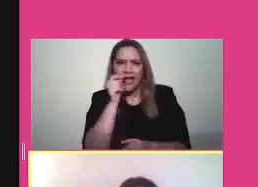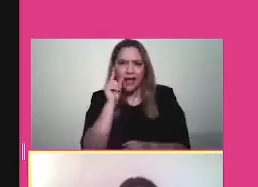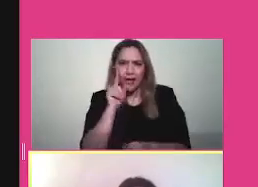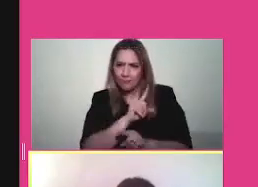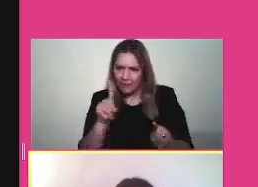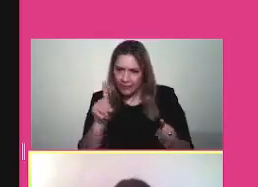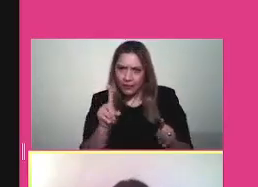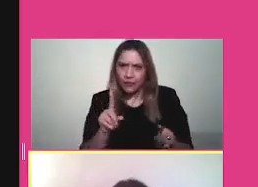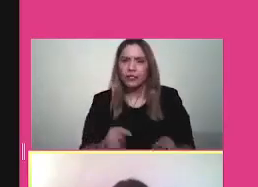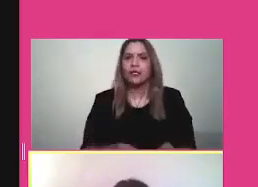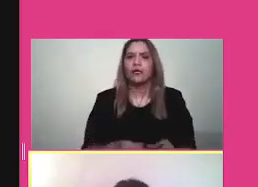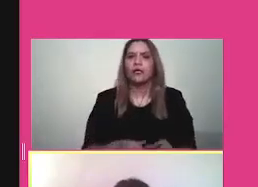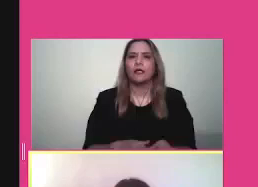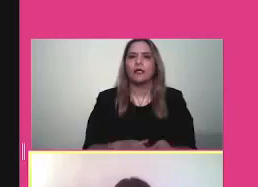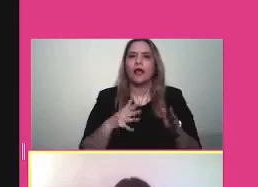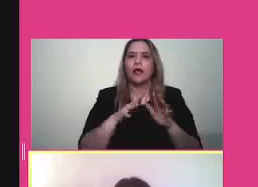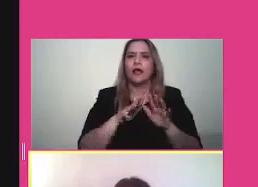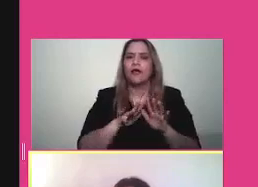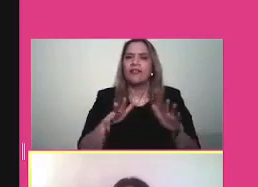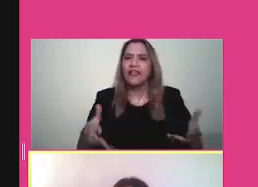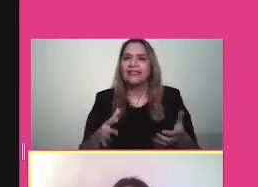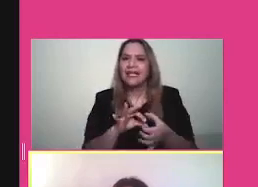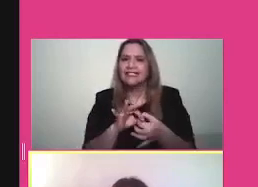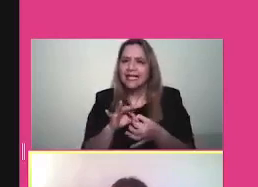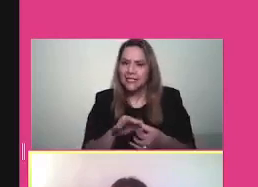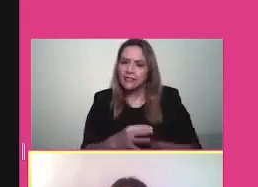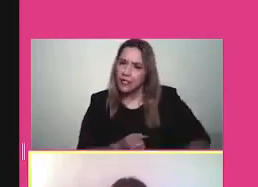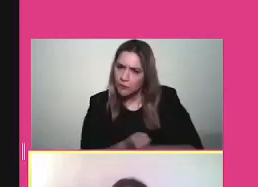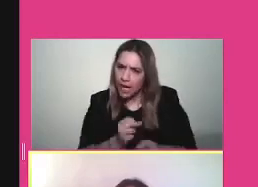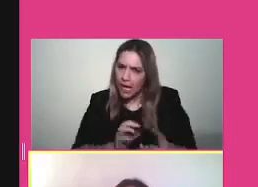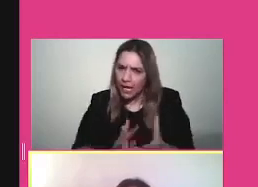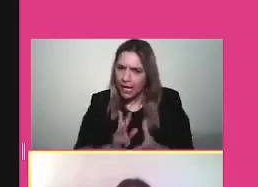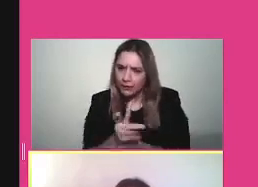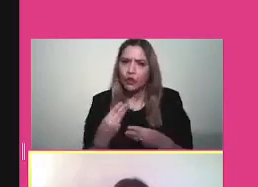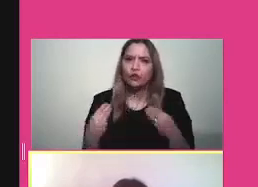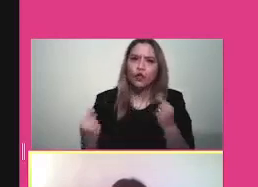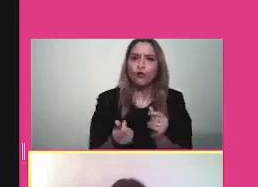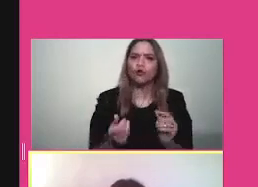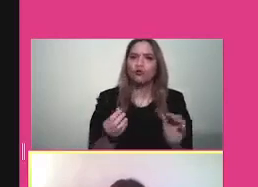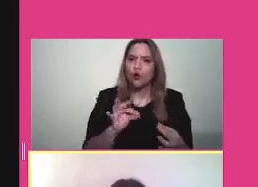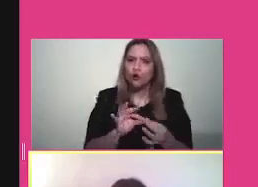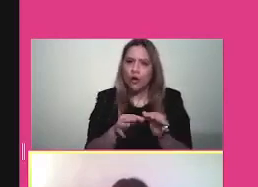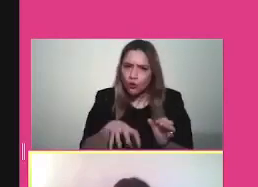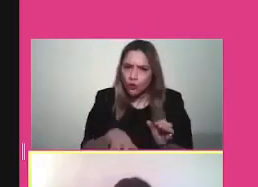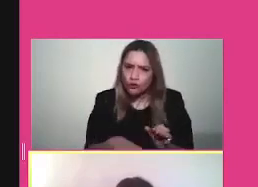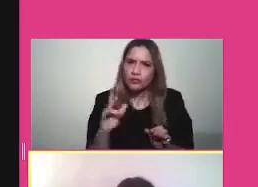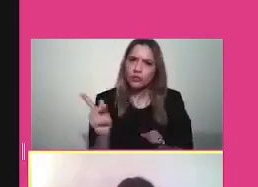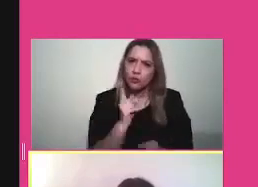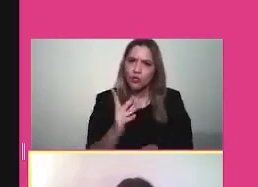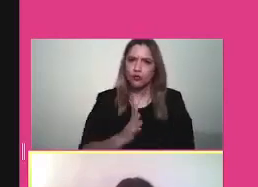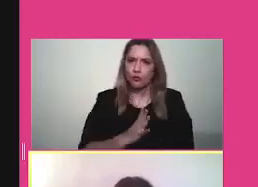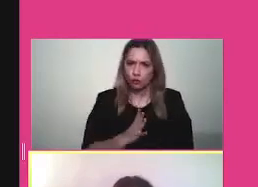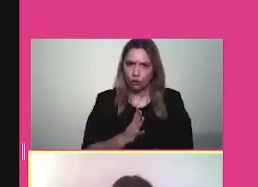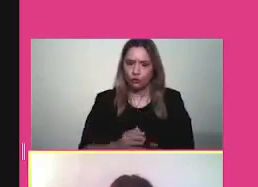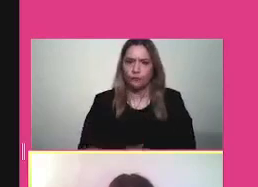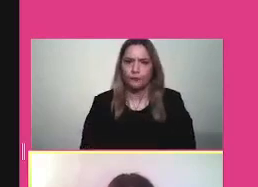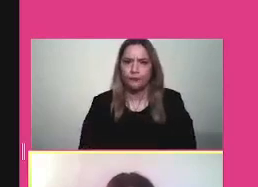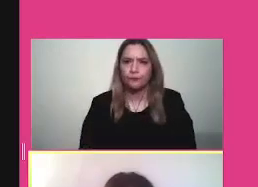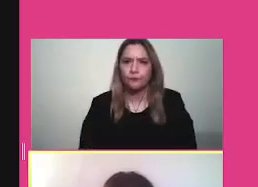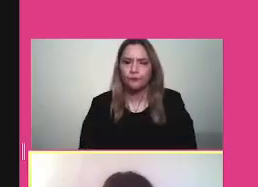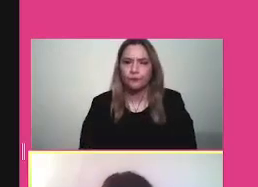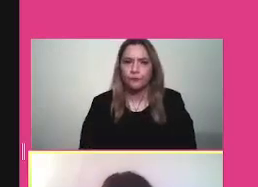η ανάπτυξη των δικτύων συνεργασίας μεταξύ των οργανώσεων της κοινωνίας